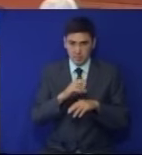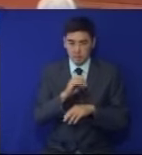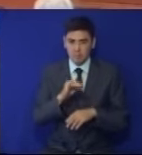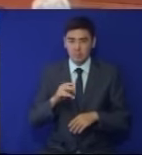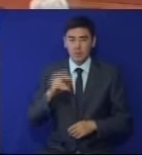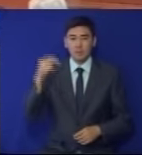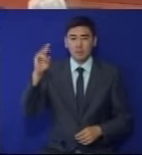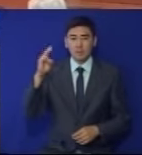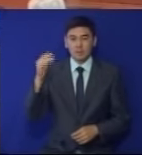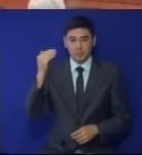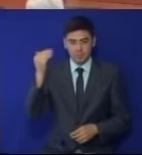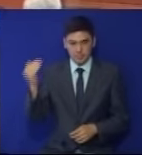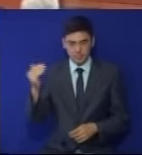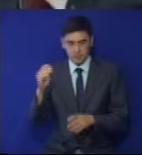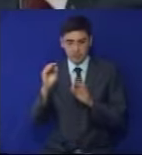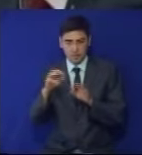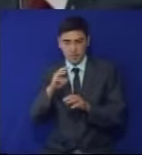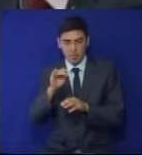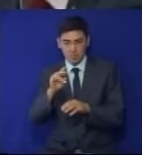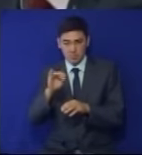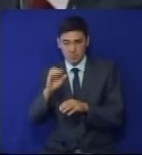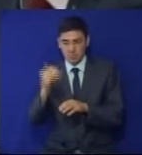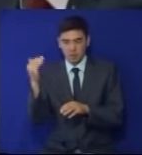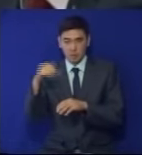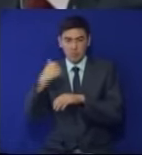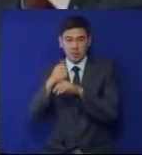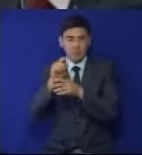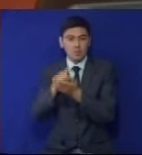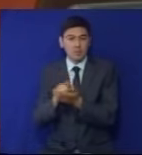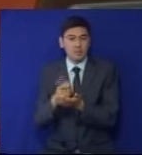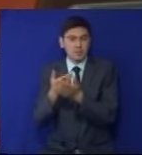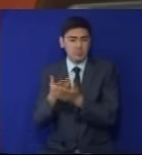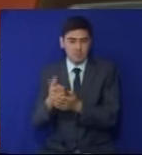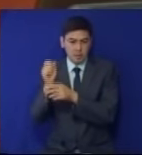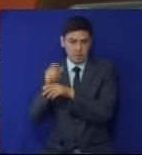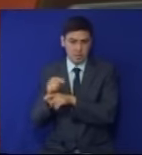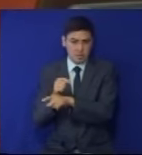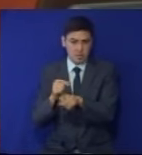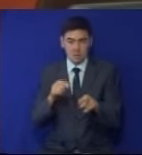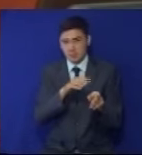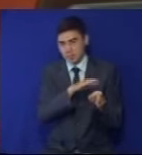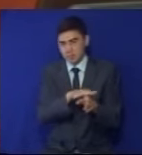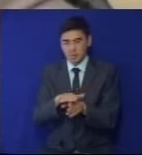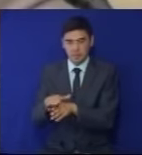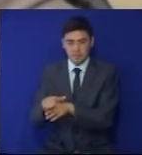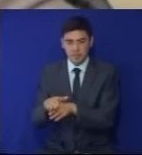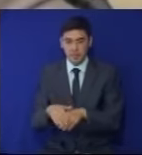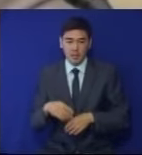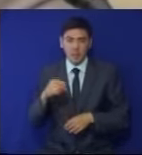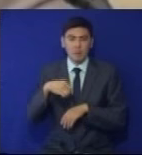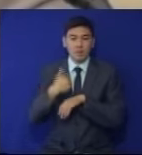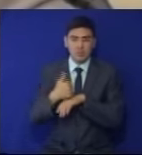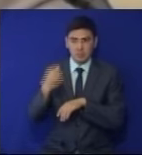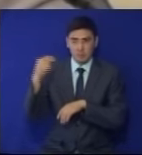елбасымыз Нұрсұлтан Әбішұлы Назарбаевтың мәжілісінің алдында қойған маңызды міндеттері мен тапсырмаларын орындауға арналды. Ең бастысы,